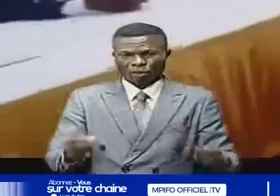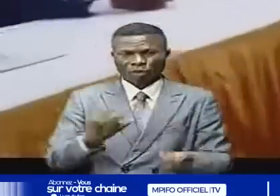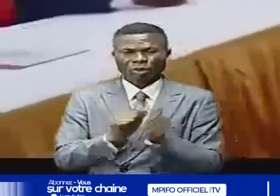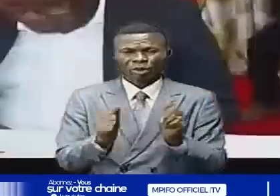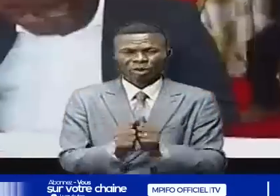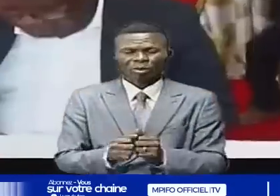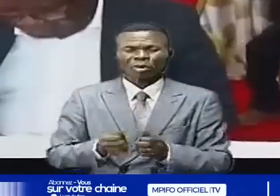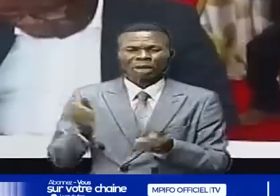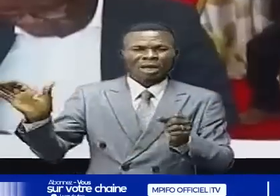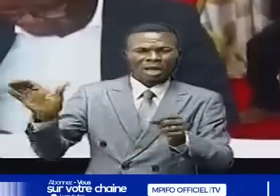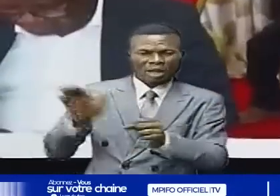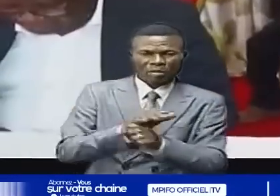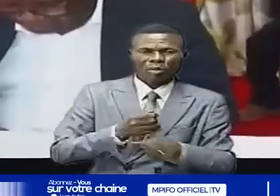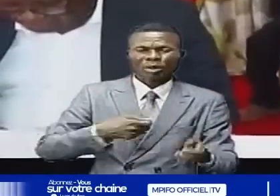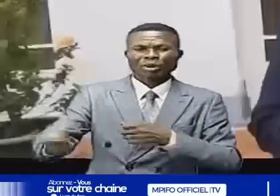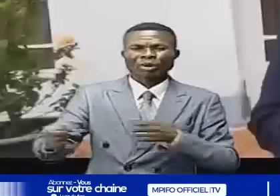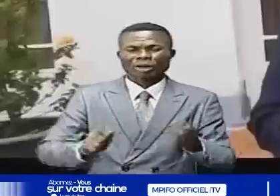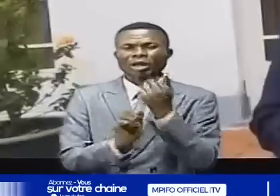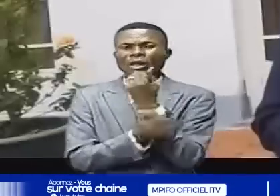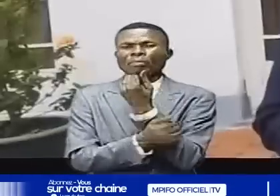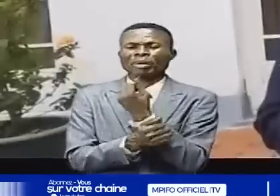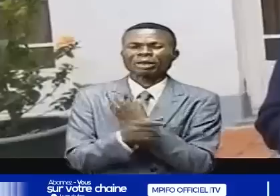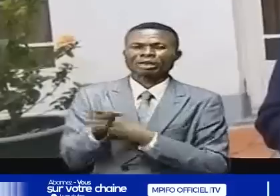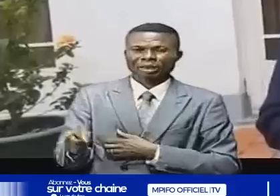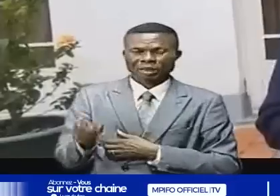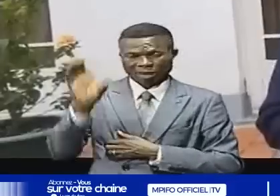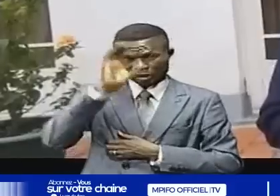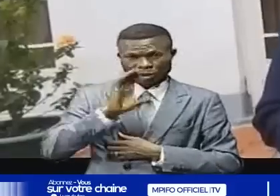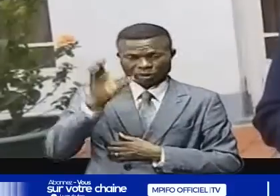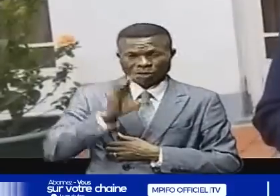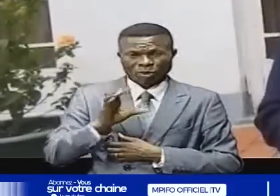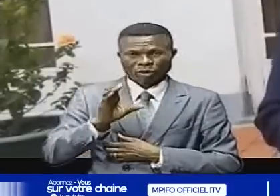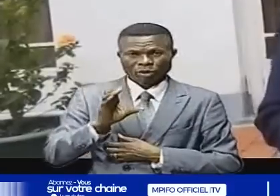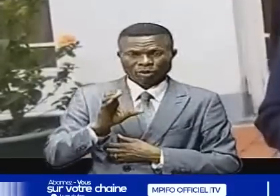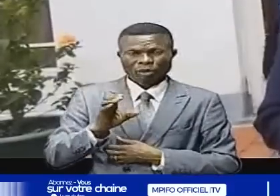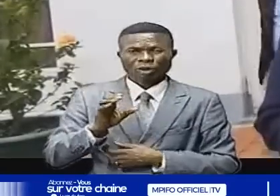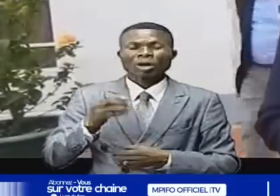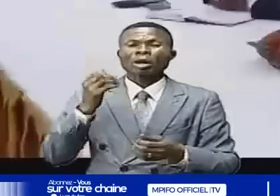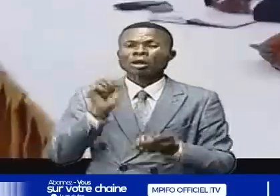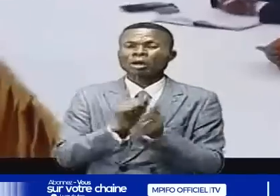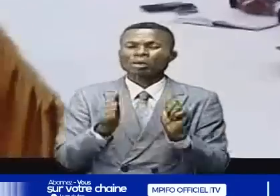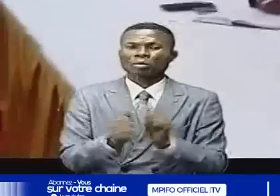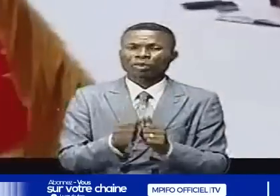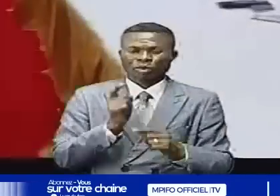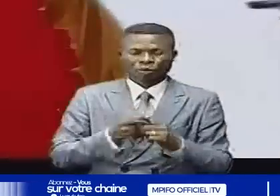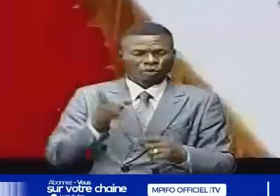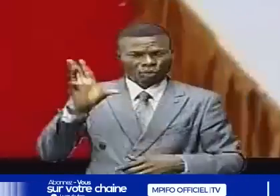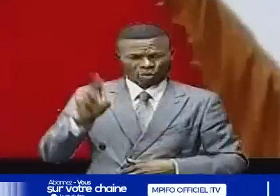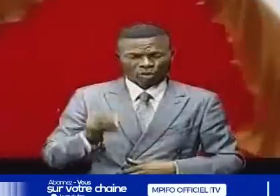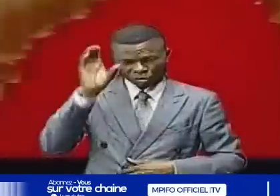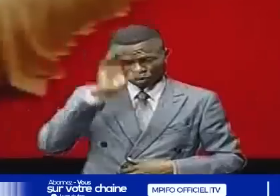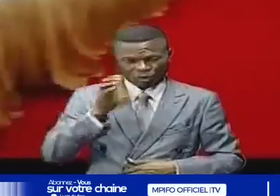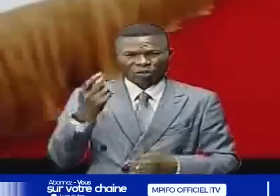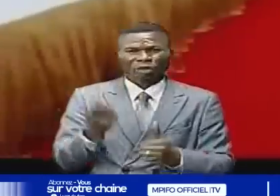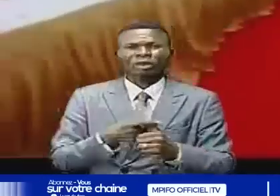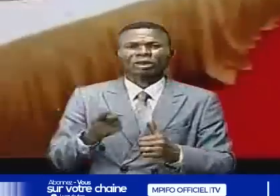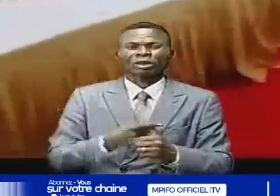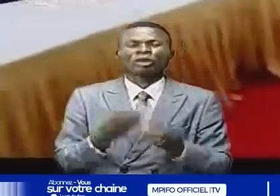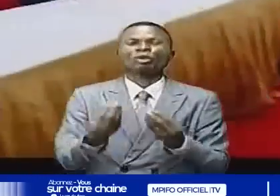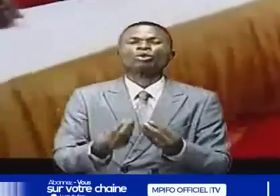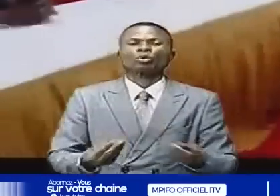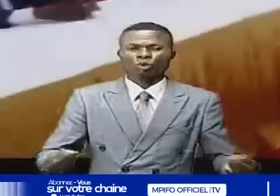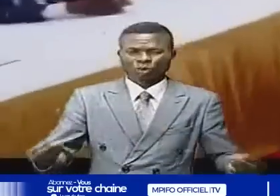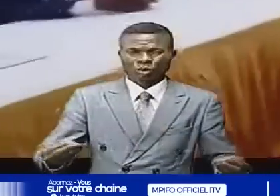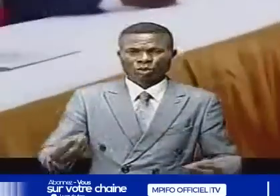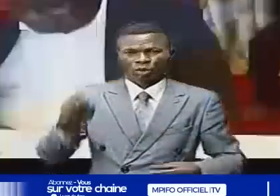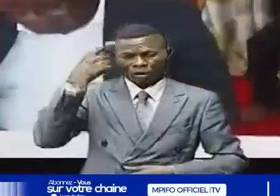le marché au Katangé en cet aliment de base. Au lieu de trouver, de chercher les causes, non, nous nous sommes dit, cherchons seulement la solution